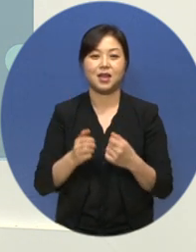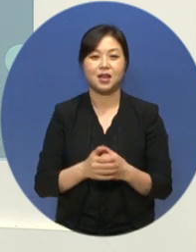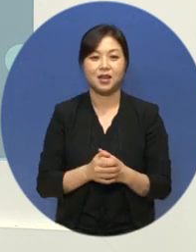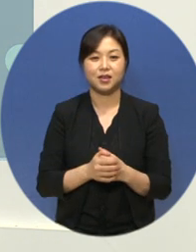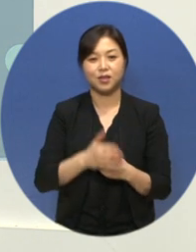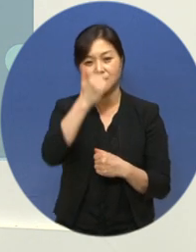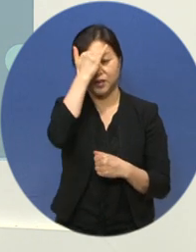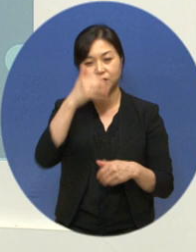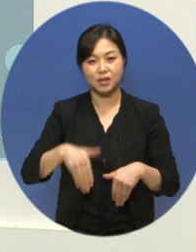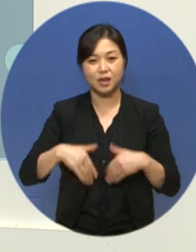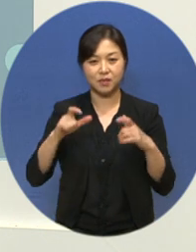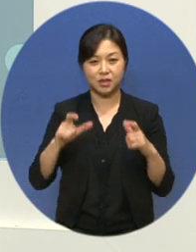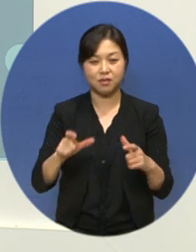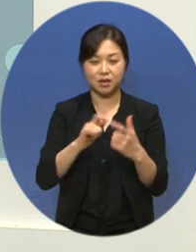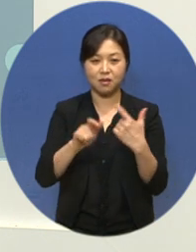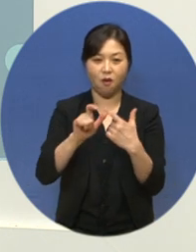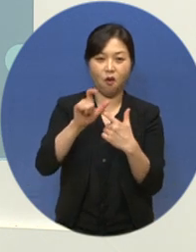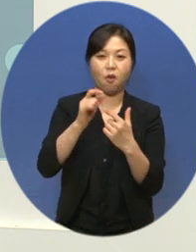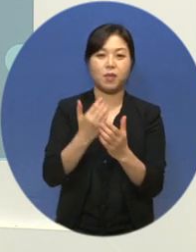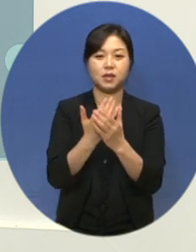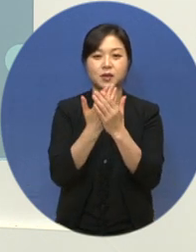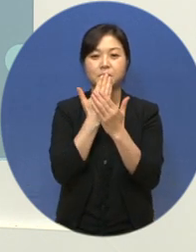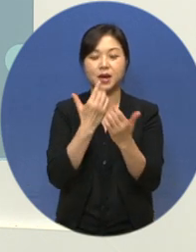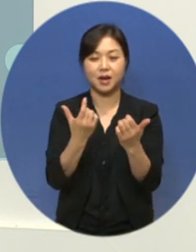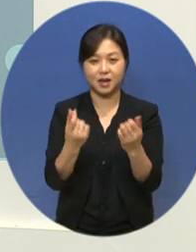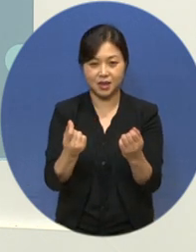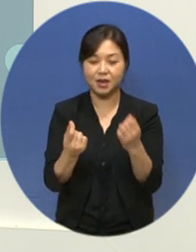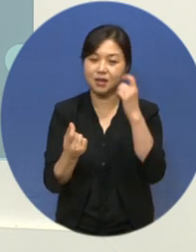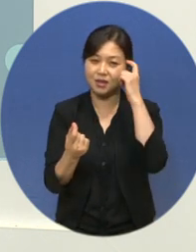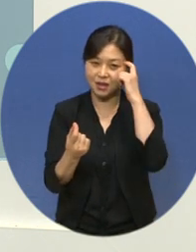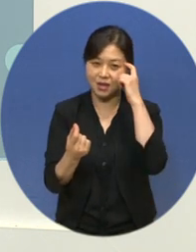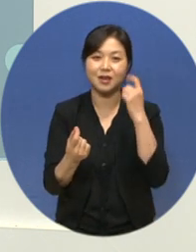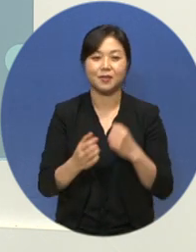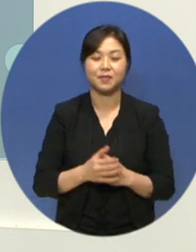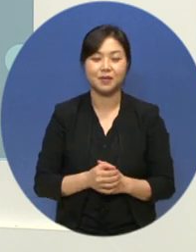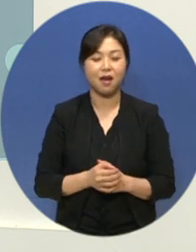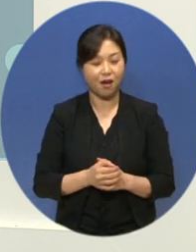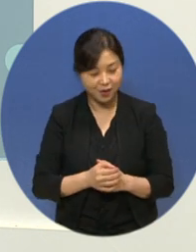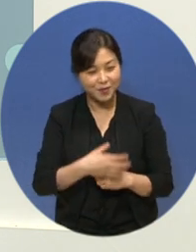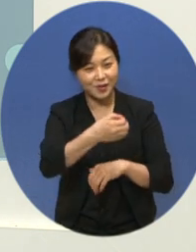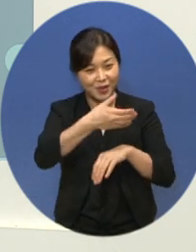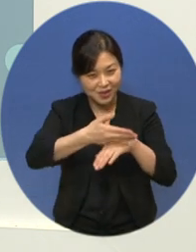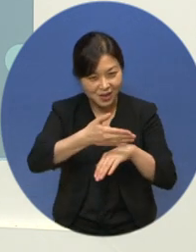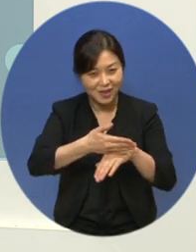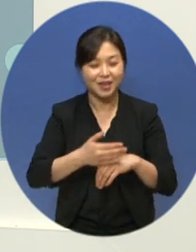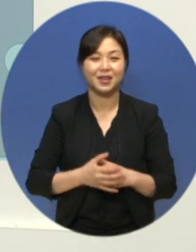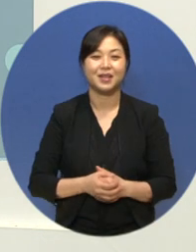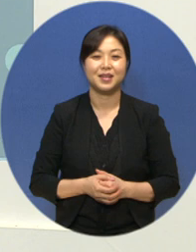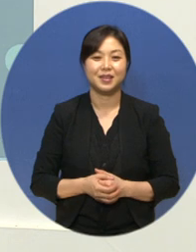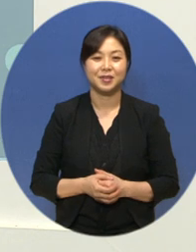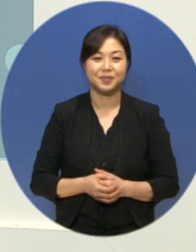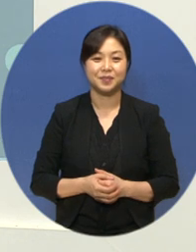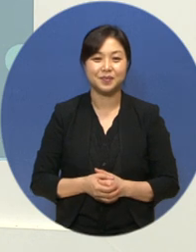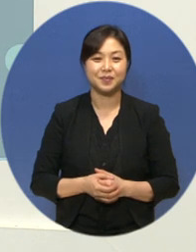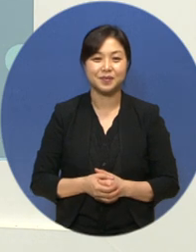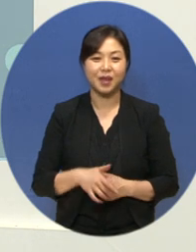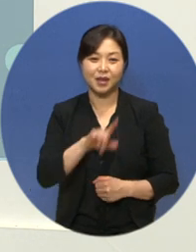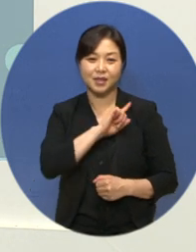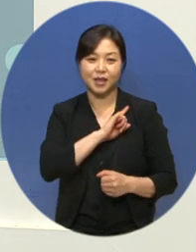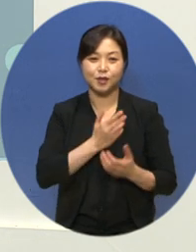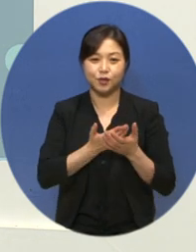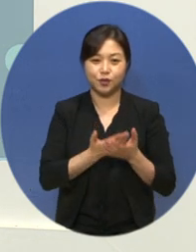충청남도가 더더욱 발전을 하지 않나 이런 생각을 합니다 이 가려서 해야 될 말씀 그런데 이제 가장